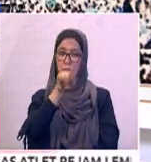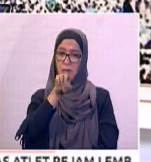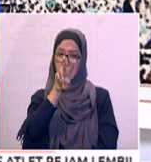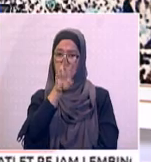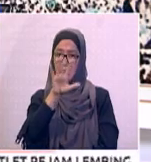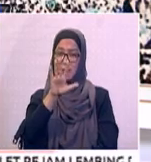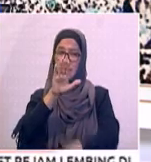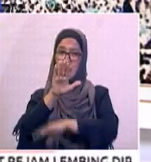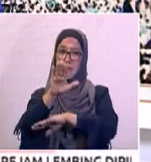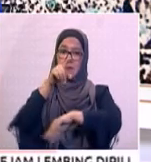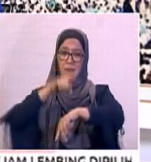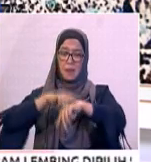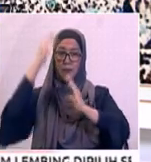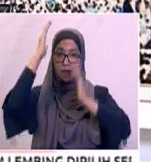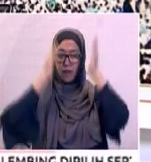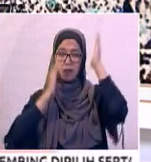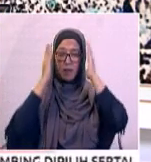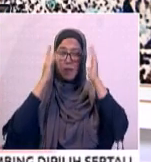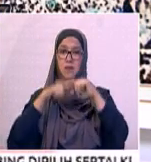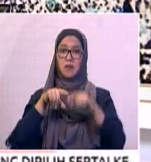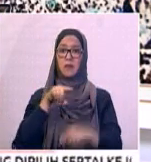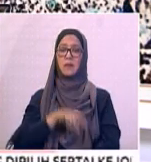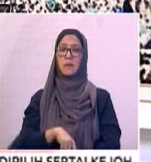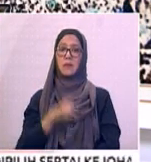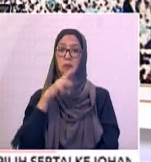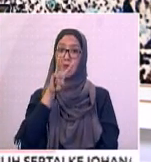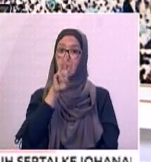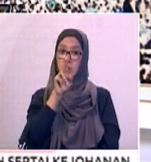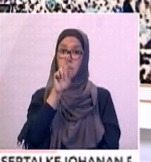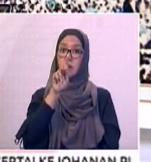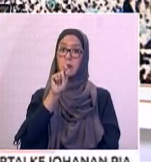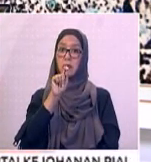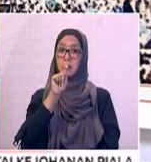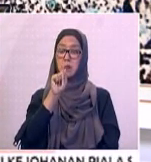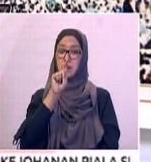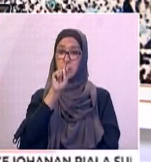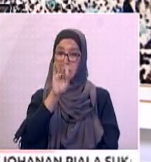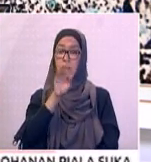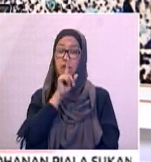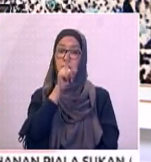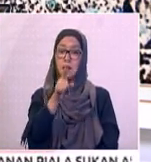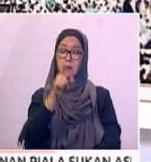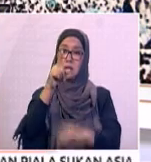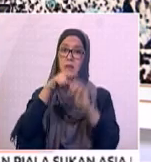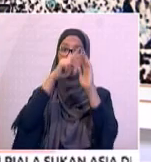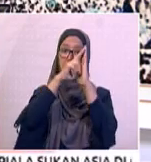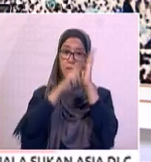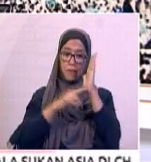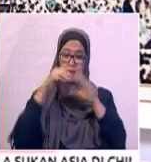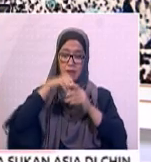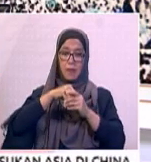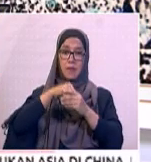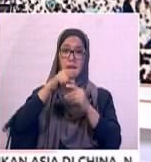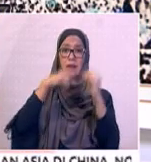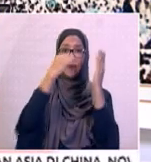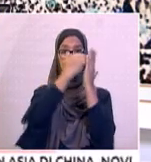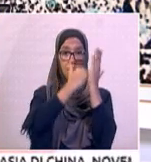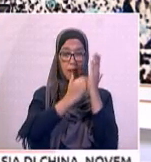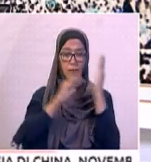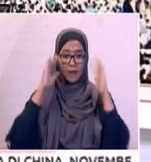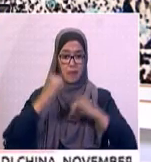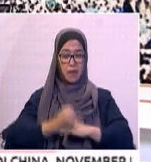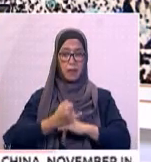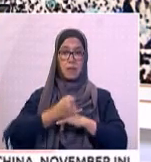Malaysia. Berwukuf adalah rukun dalam ibadat haji yang mana setiap jemaah perlu melaksanakannya tanpa mengira keadaan walaupun